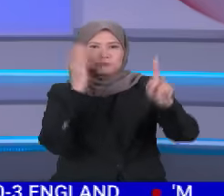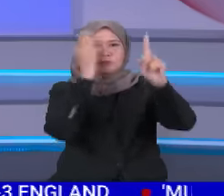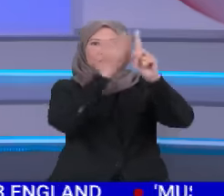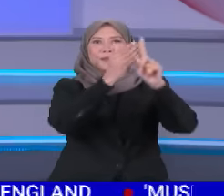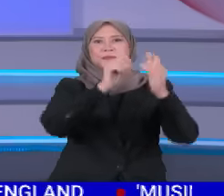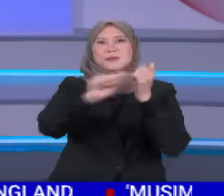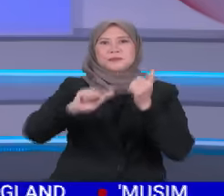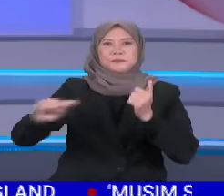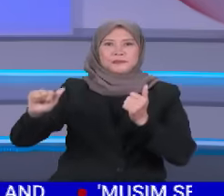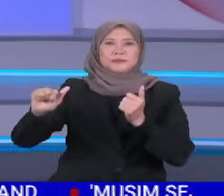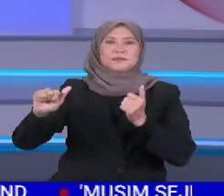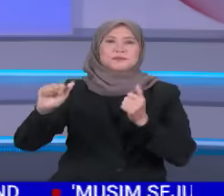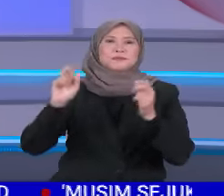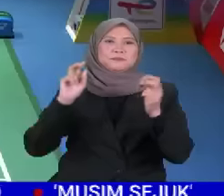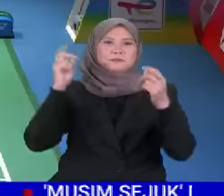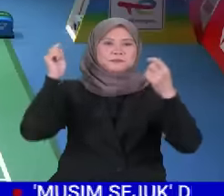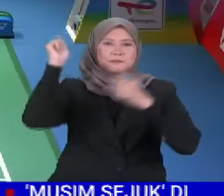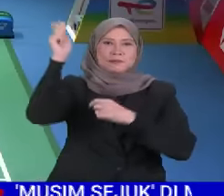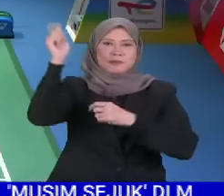campaign tersebut